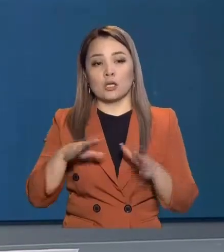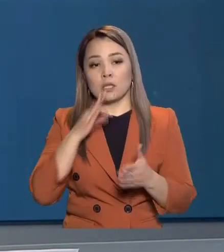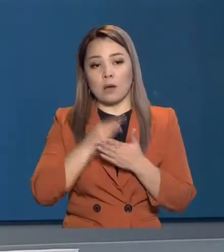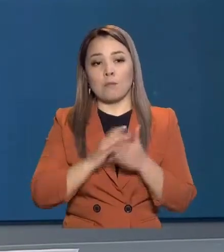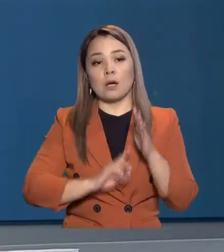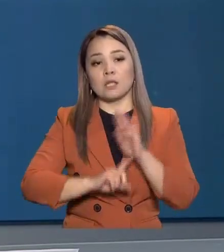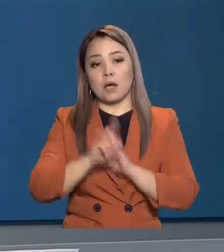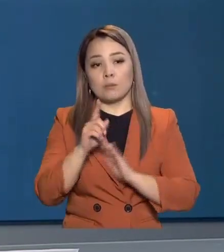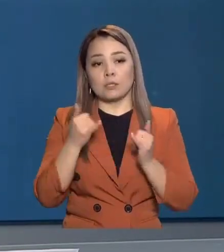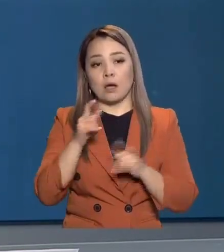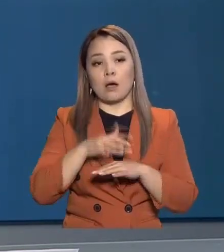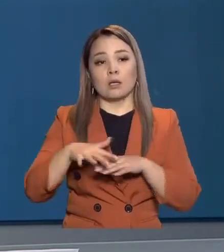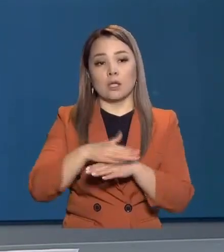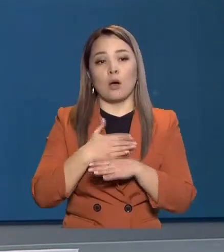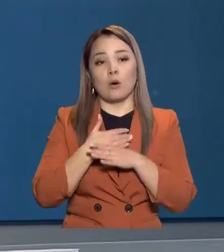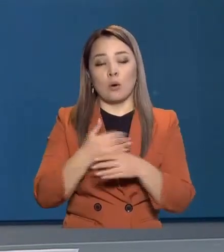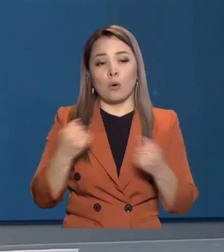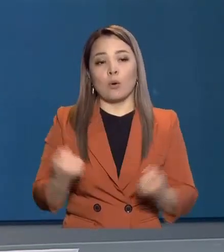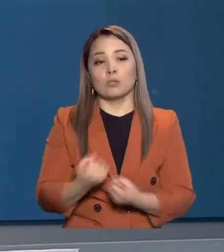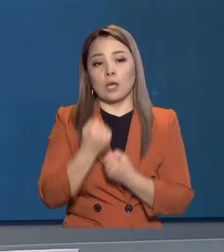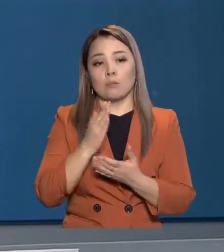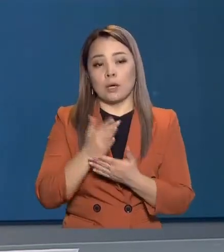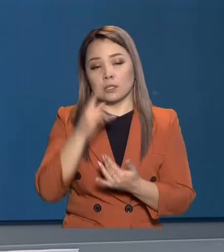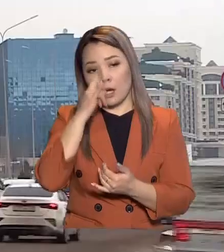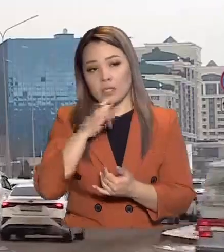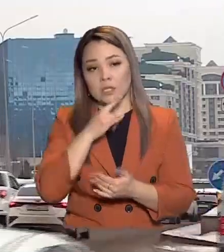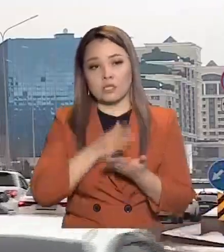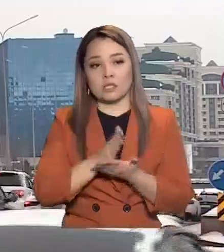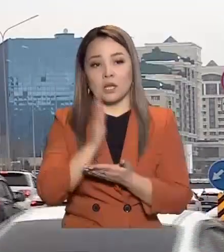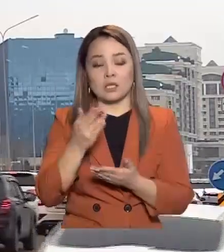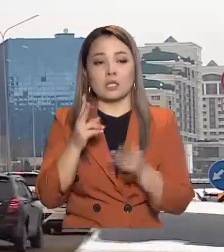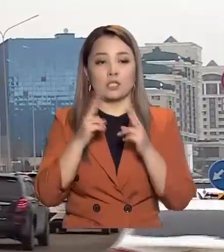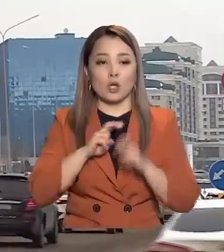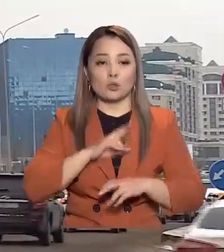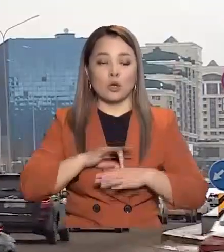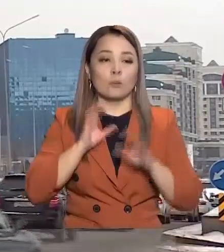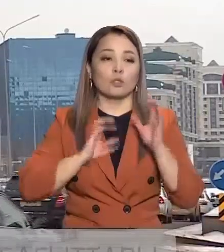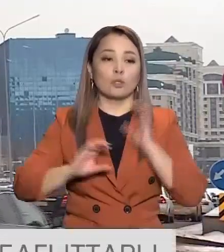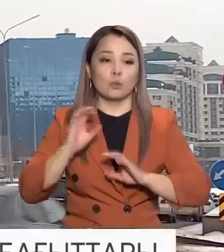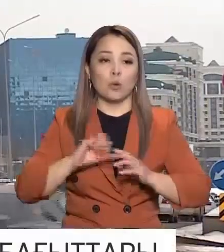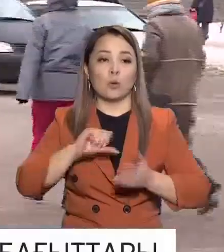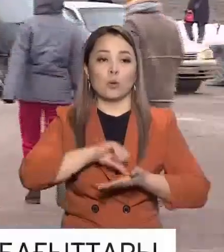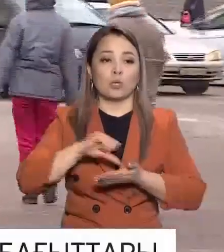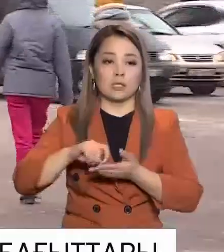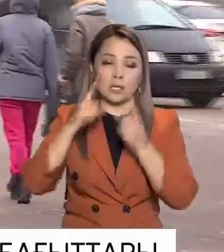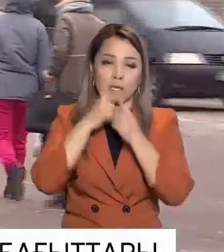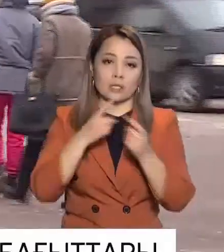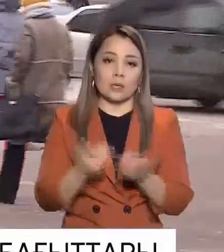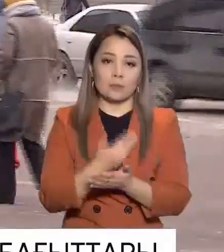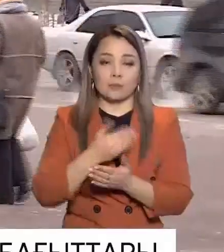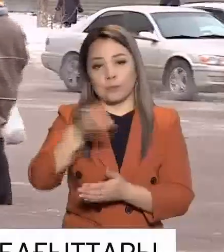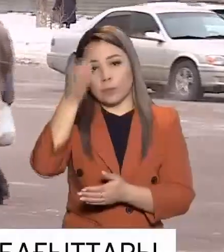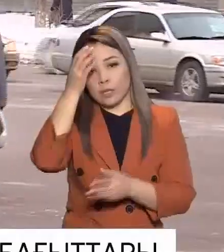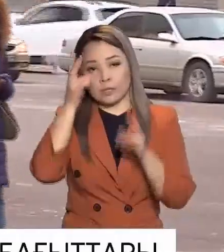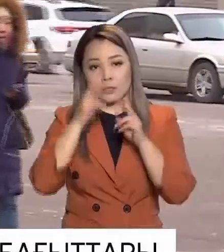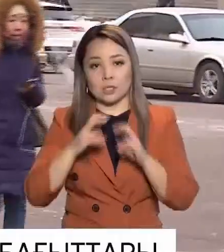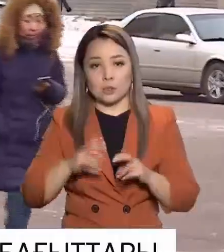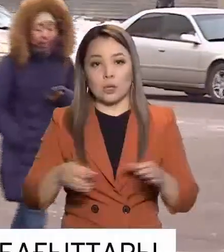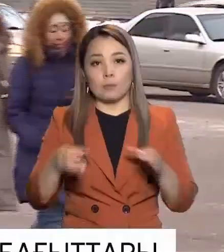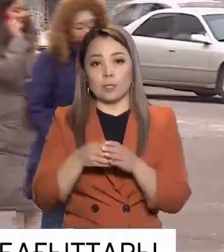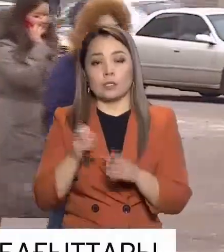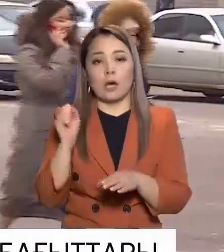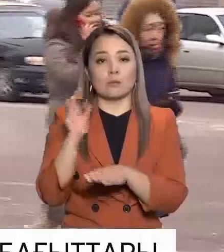мен бастамаларын халық қолдап отыр. Бұл туралы Қазақстан стратегиялық зерттеулер институтының өкілдері мәлімдеді. Ғылыми зерттеу